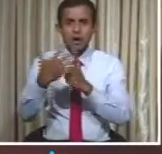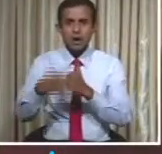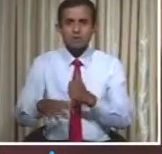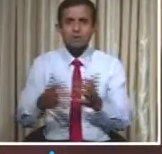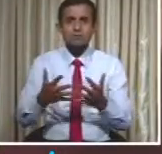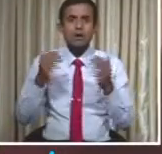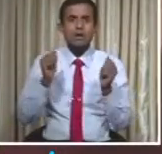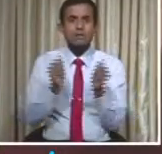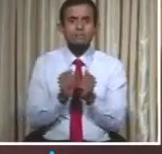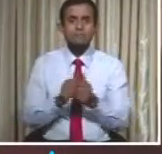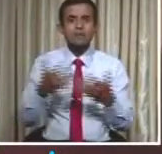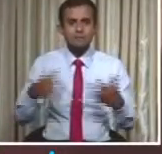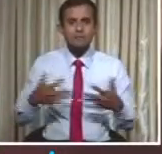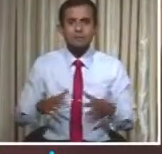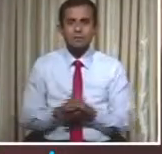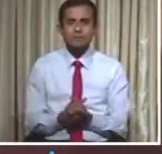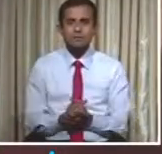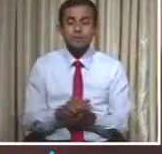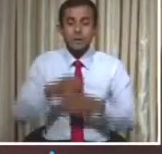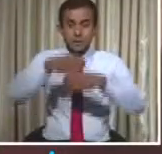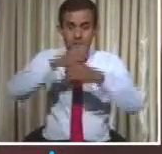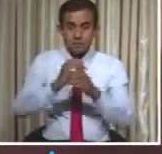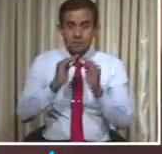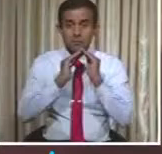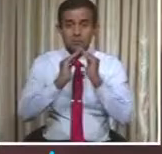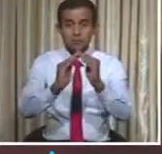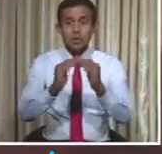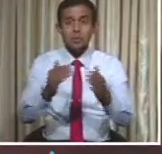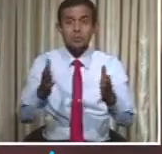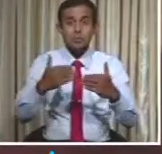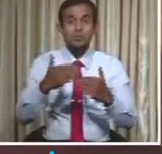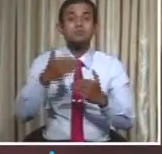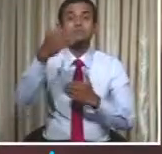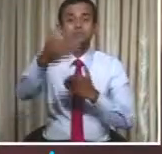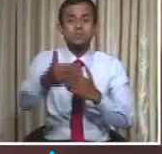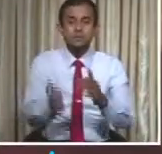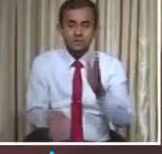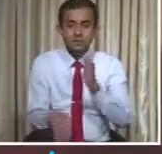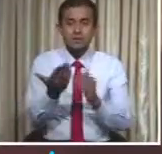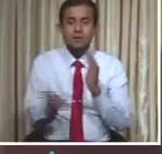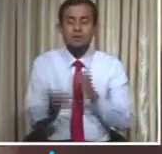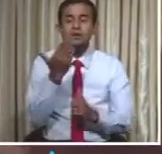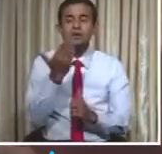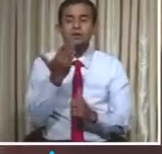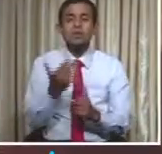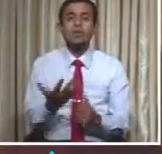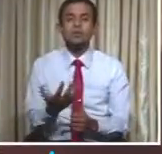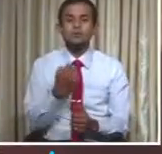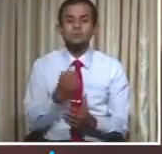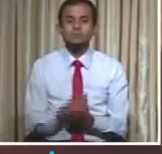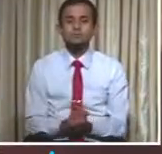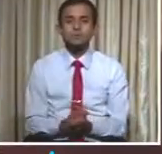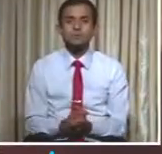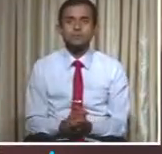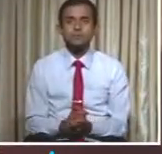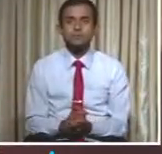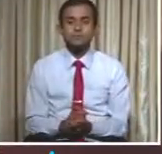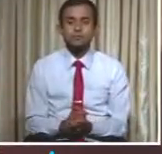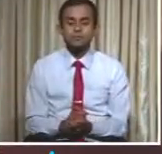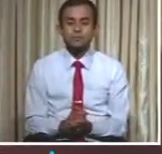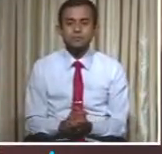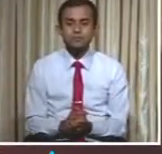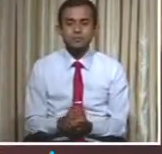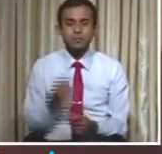සෑහෙන වැඩ කොටසක් කළා තියෙනවා. ඉතින් මේ පරිශේණාගාරය තවත් ඉදිරියට ගෙන යන එක තමයි කළ යුතුව තියෙන්නේ. ඉතින් ඒ නිසා මම